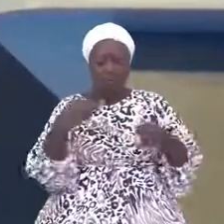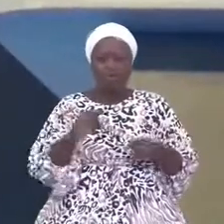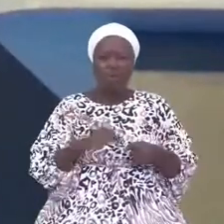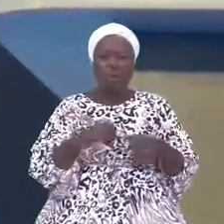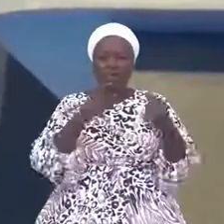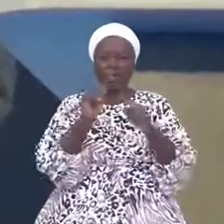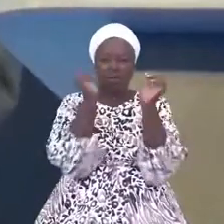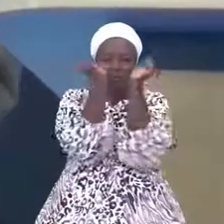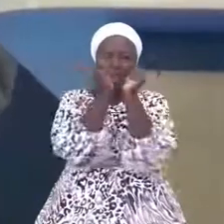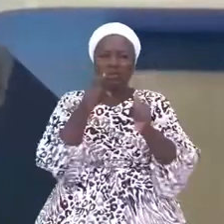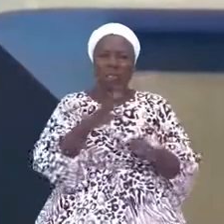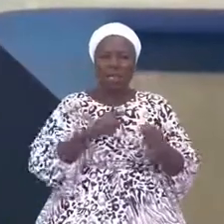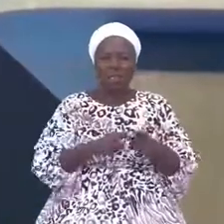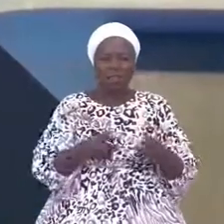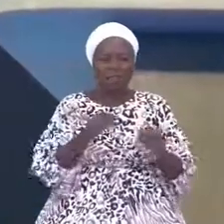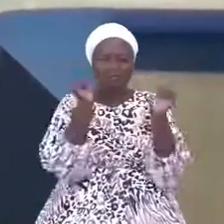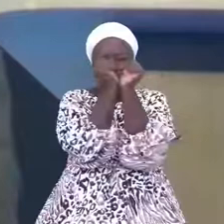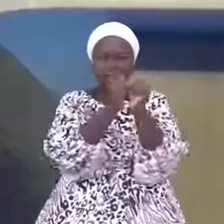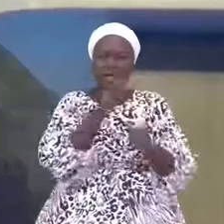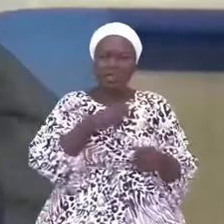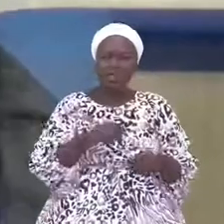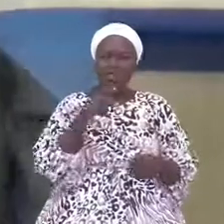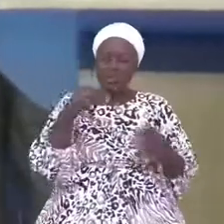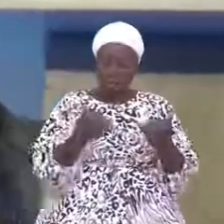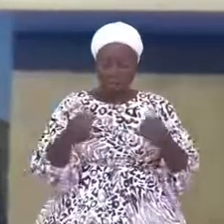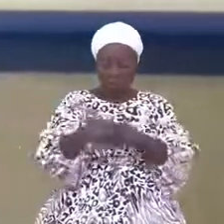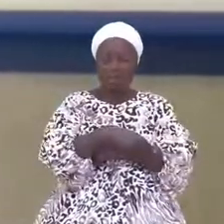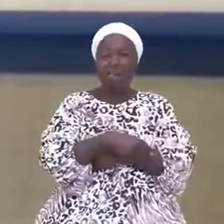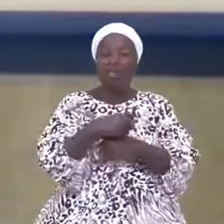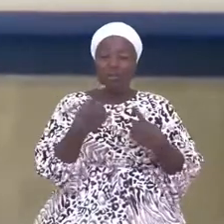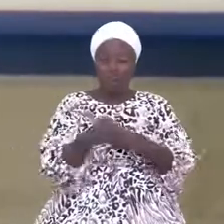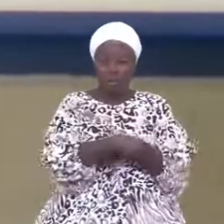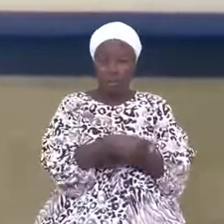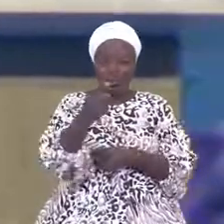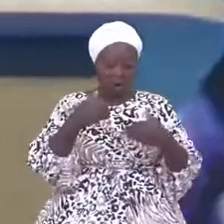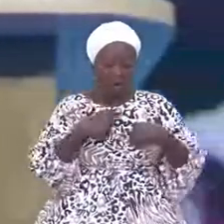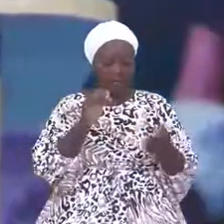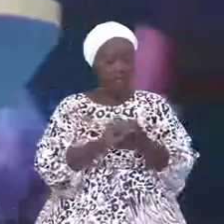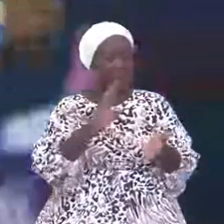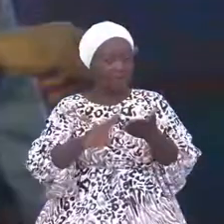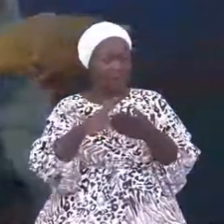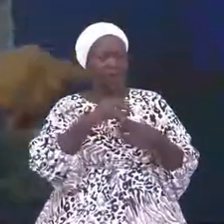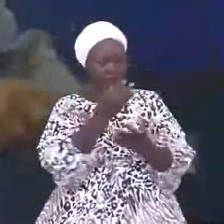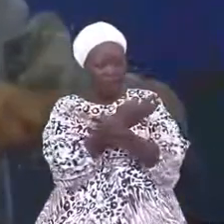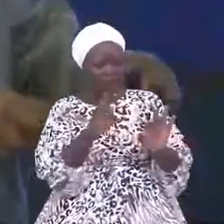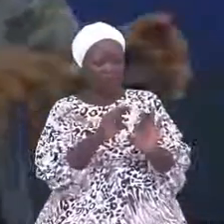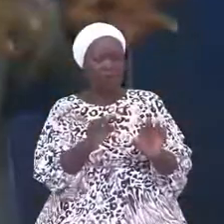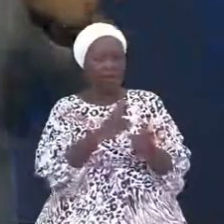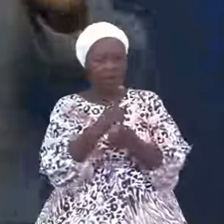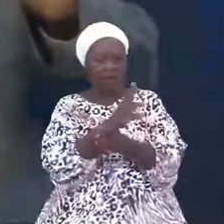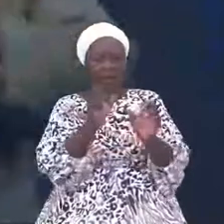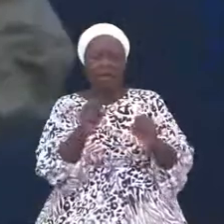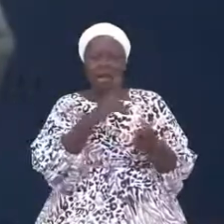va ôter cette corde du péché qui te ligotait, qui t'enchaînait aujourd'hui, tu auras